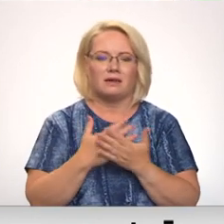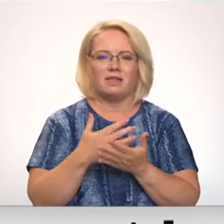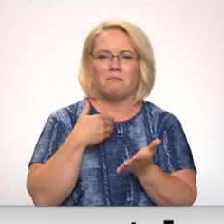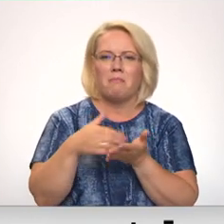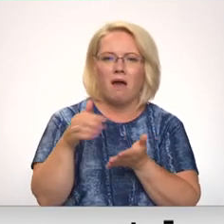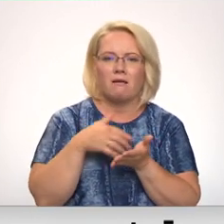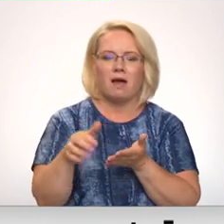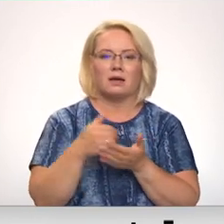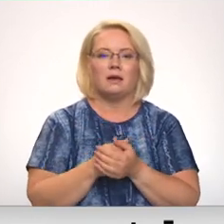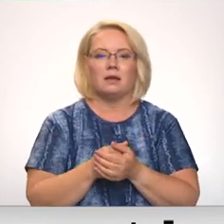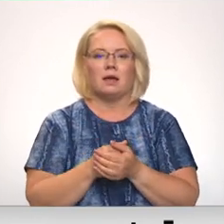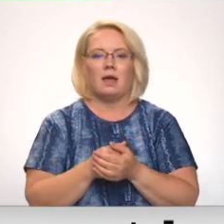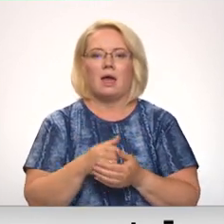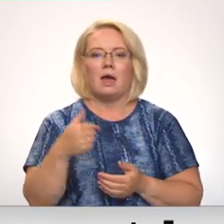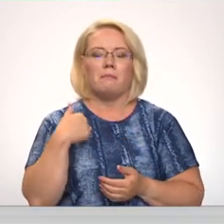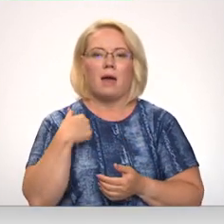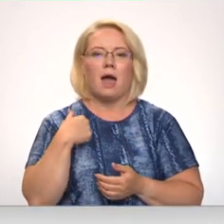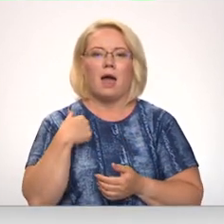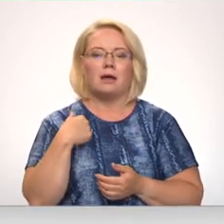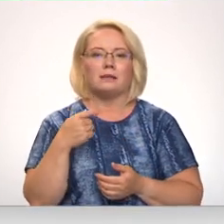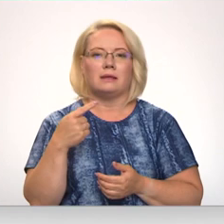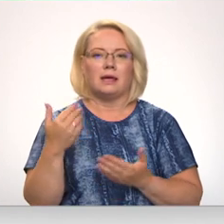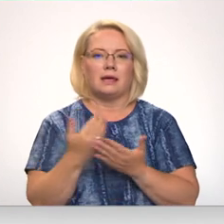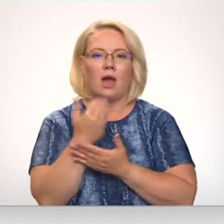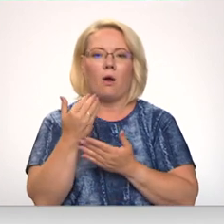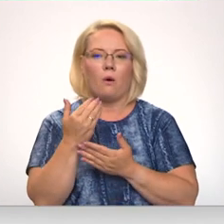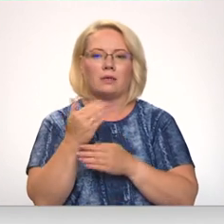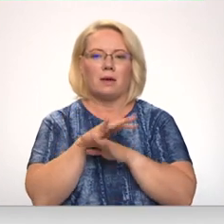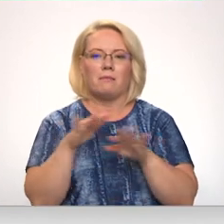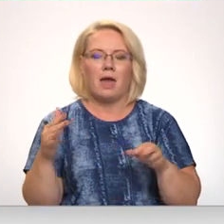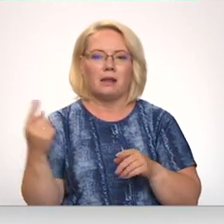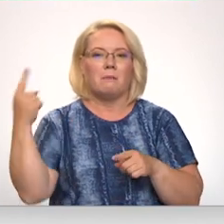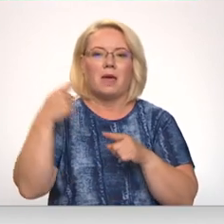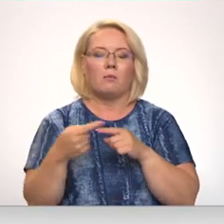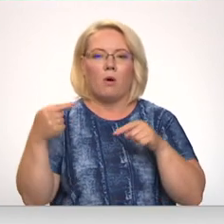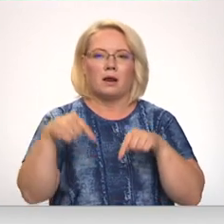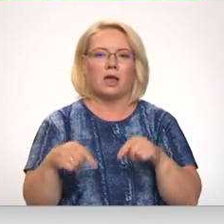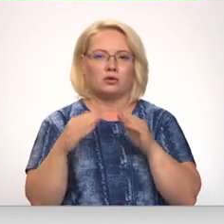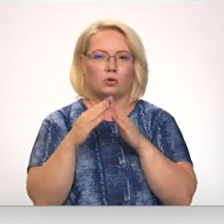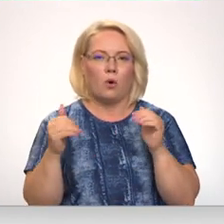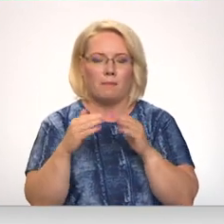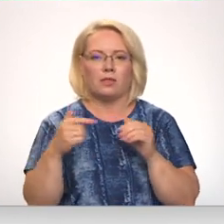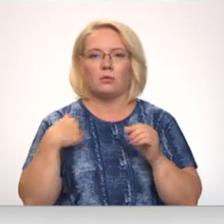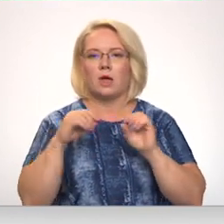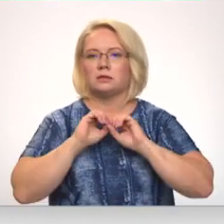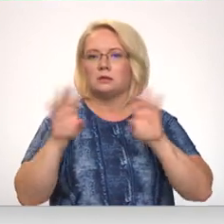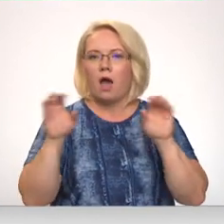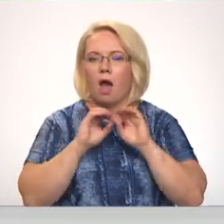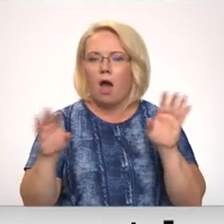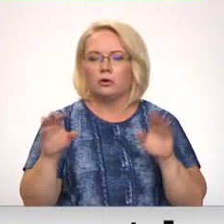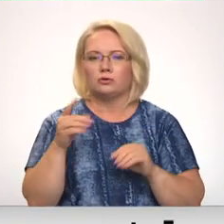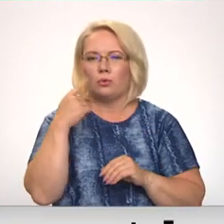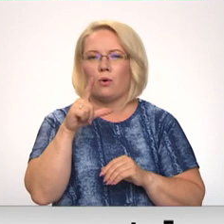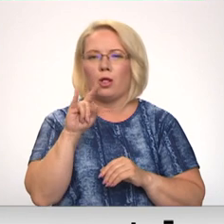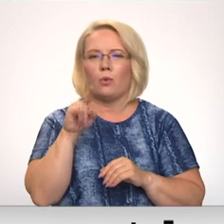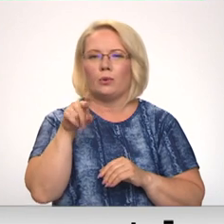pārgājieni. Piemēram, man jaunie bērni lutriņos pirmo reizi vispār šo nometni ir, un es viņam stāstu un rādu, kas tur